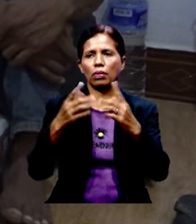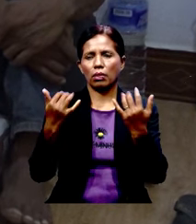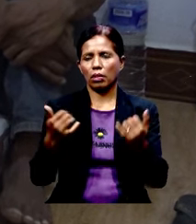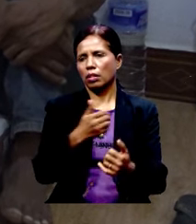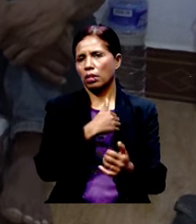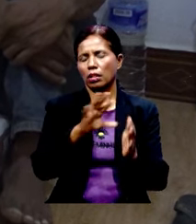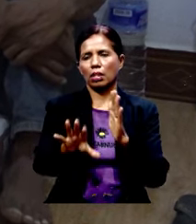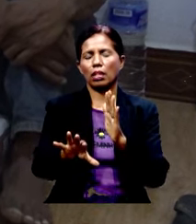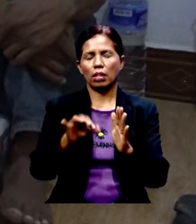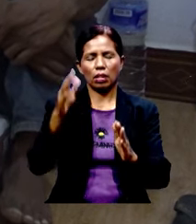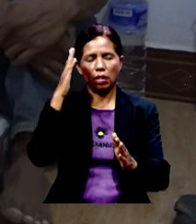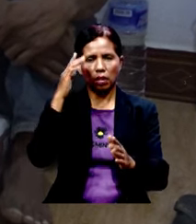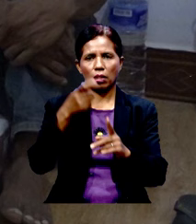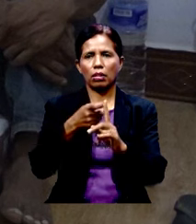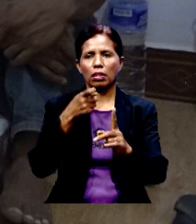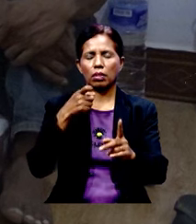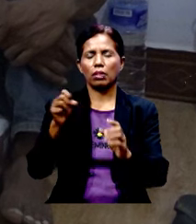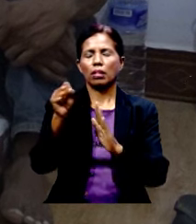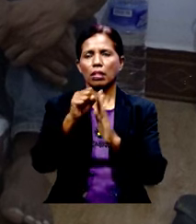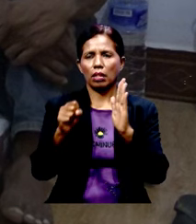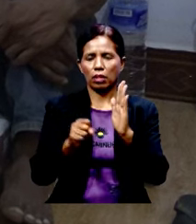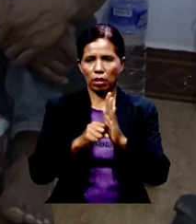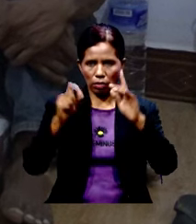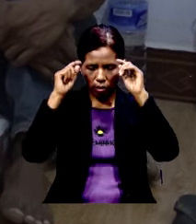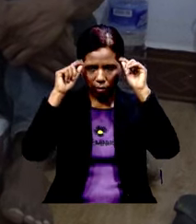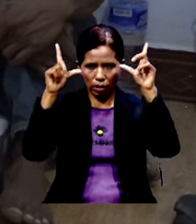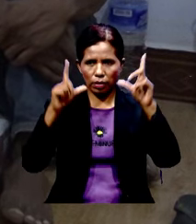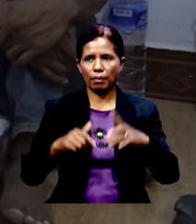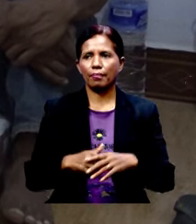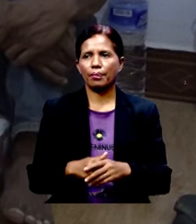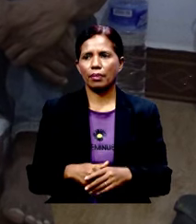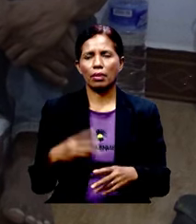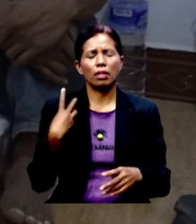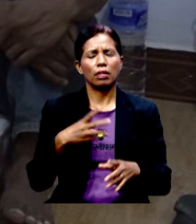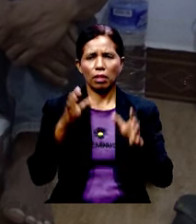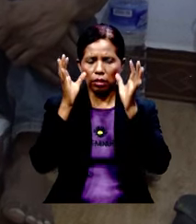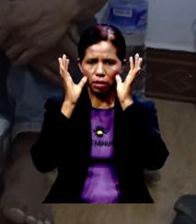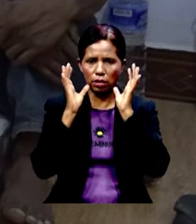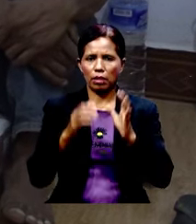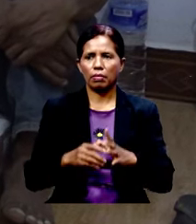dau ketan reconhecimento ruma, husi estaru Timor-Leste. Ita triste.